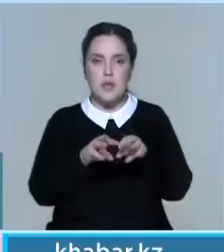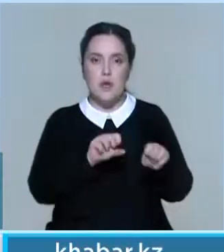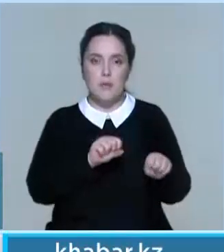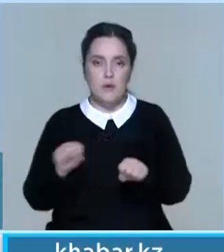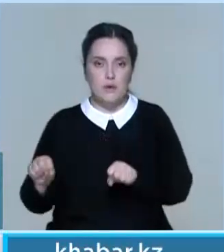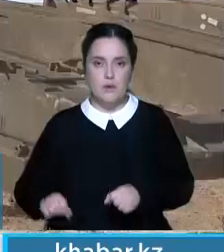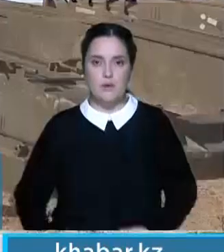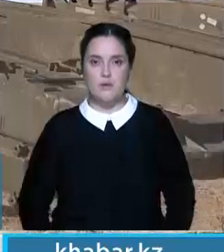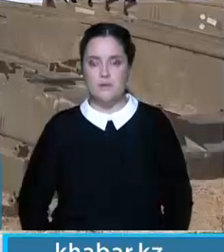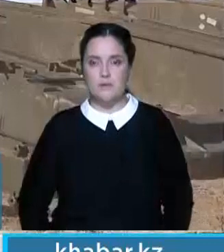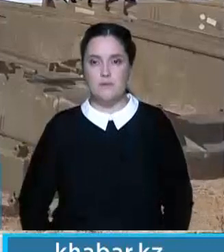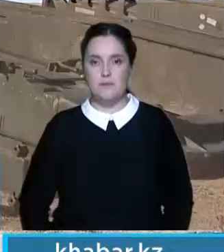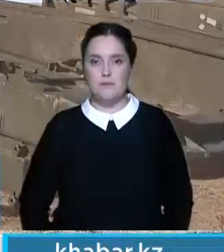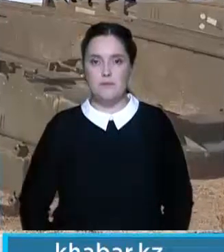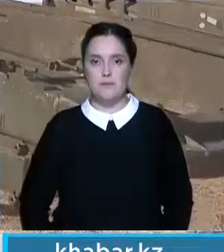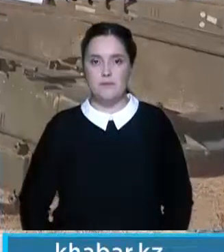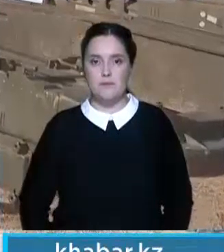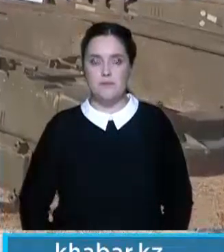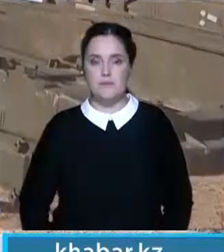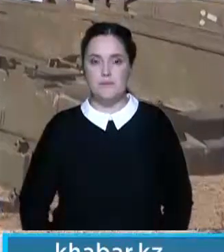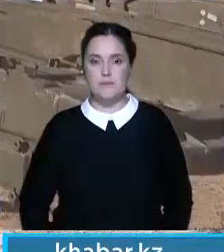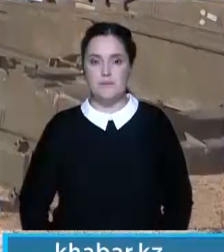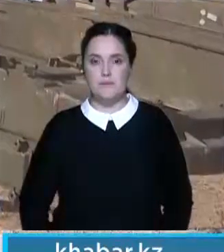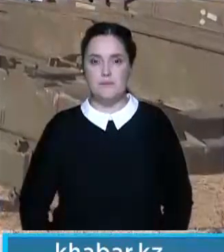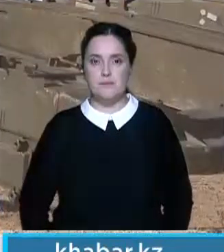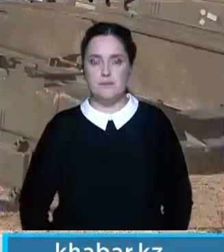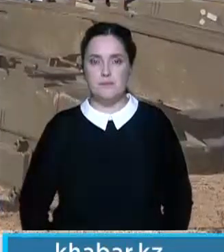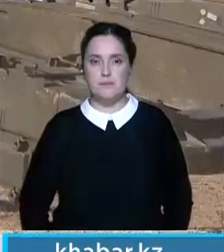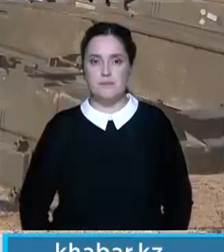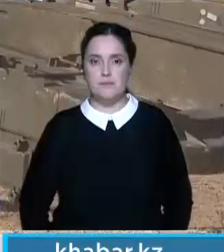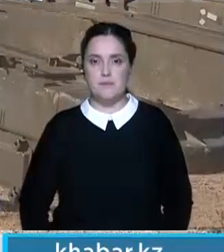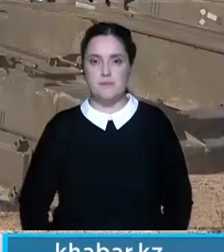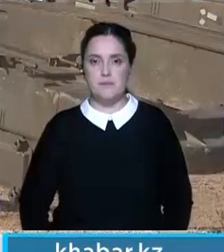страны. Григорий Беденко, Абен Нарынбаев, Хабар, полигон Сарышаган, Карагандинская область.